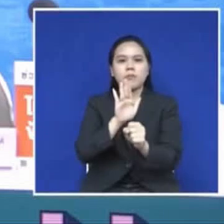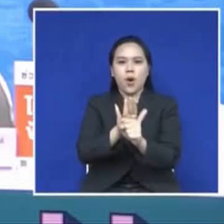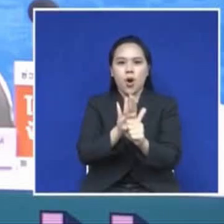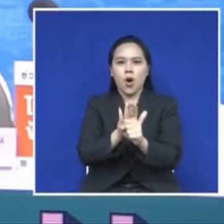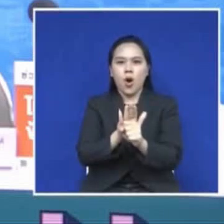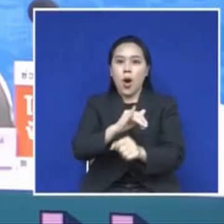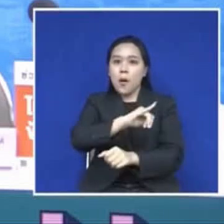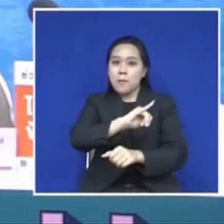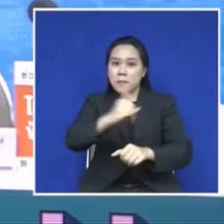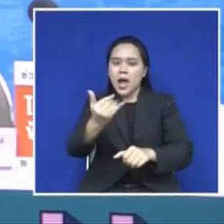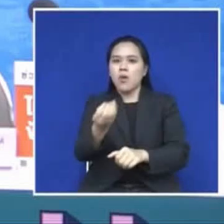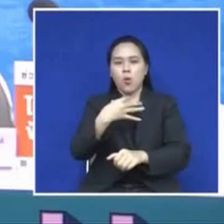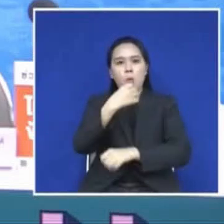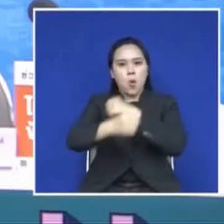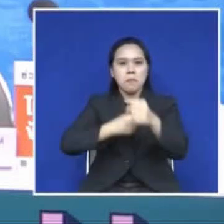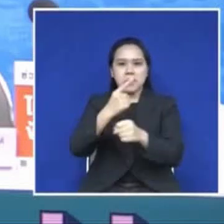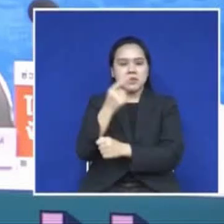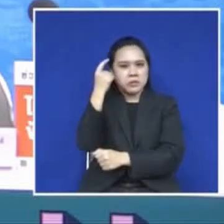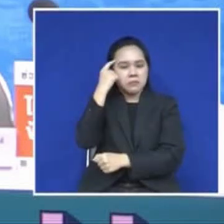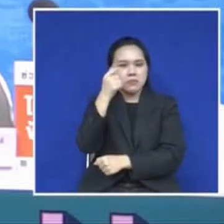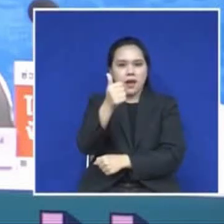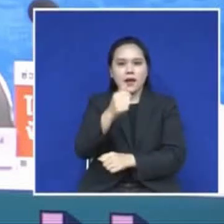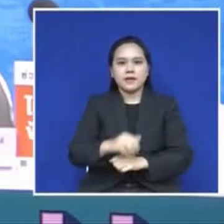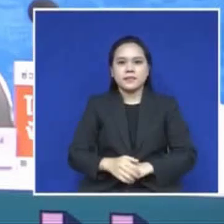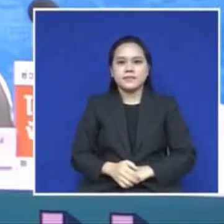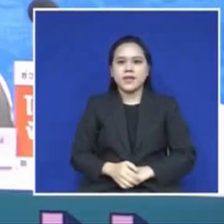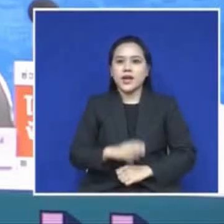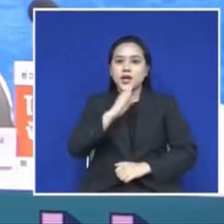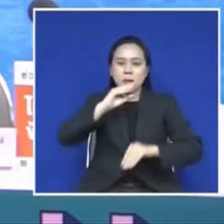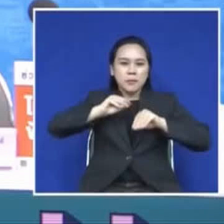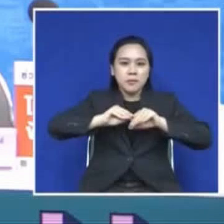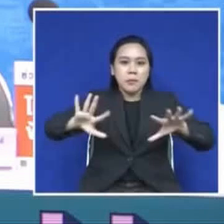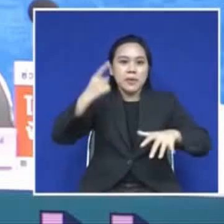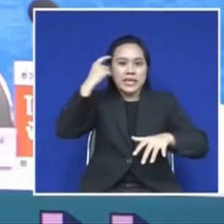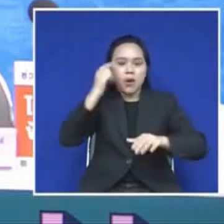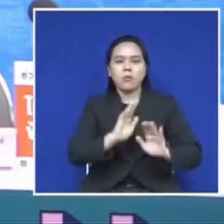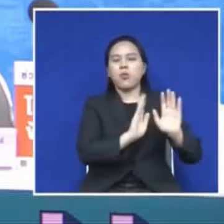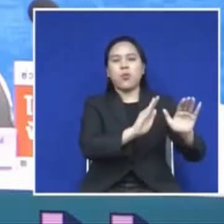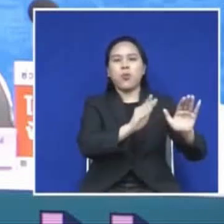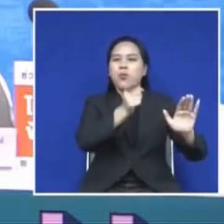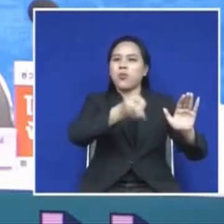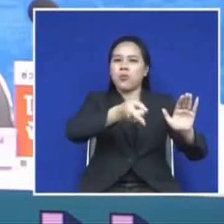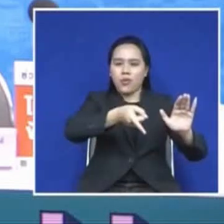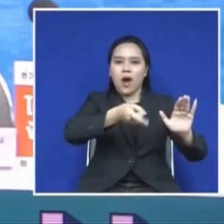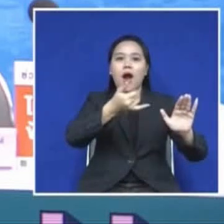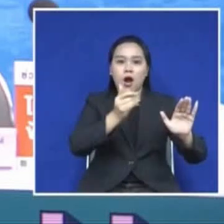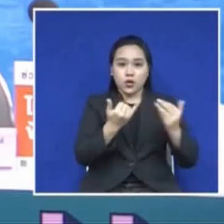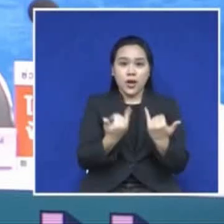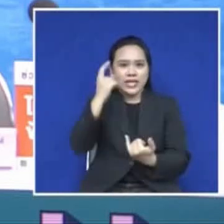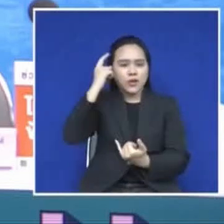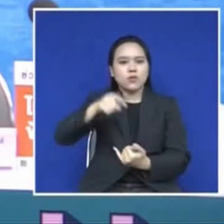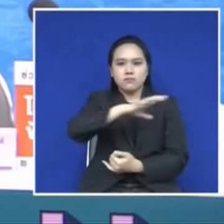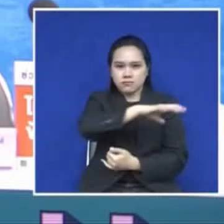ธันวาคมอันนี้กรุงเทพธุรกิจไปรวบรวมมามีรายงานต่างด้าวอยู่ที่สมุทรสาคร275000782